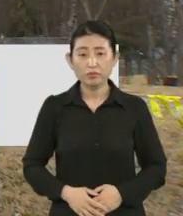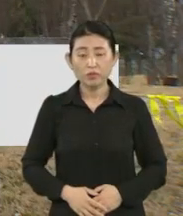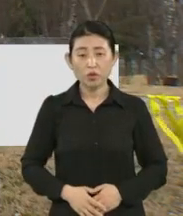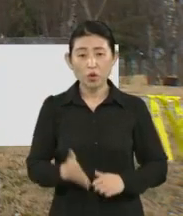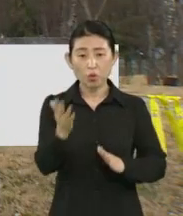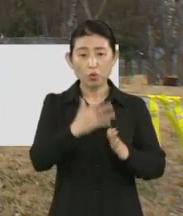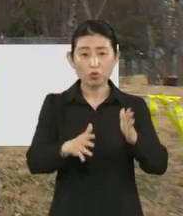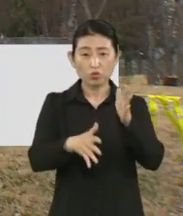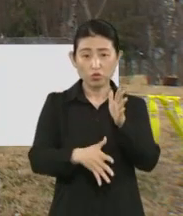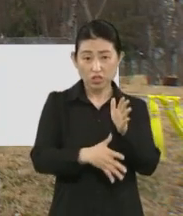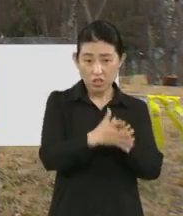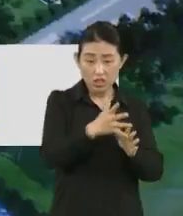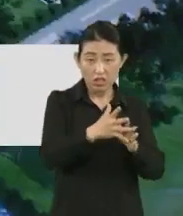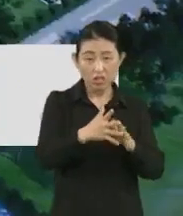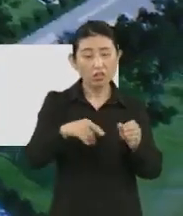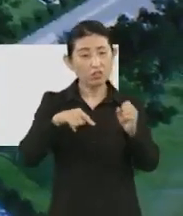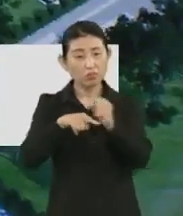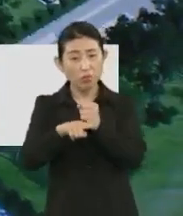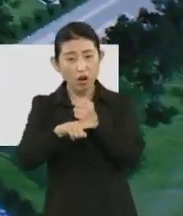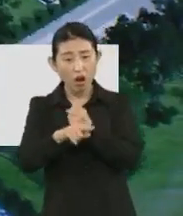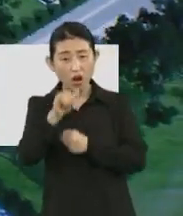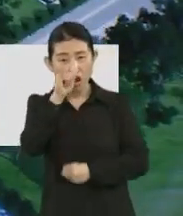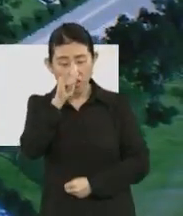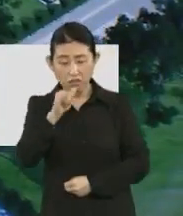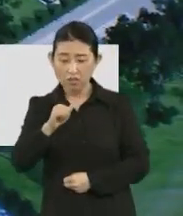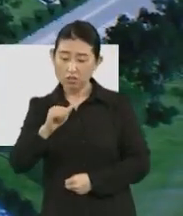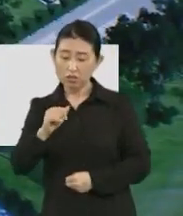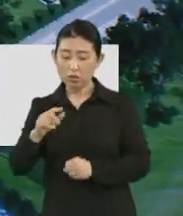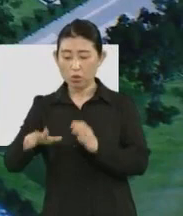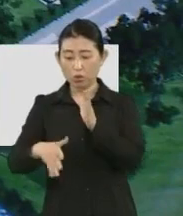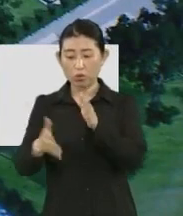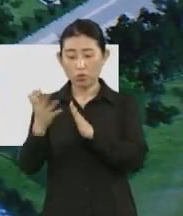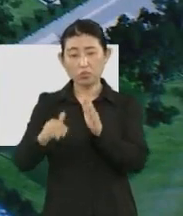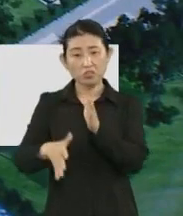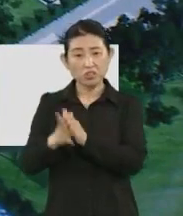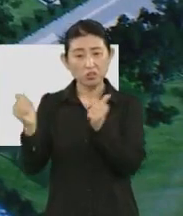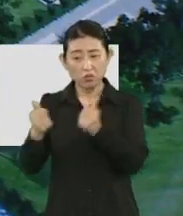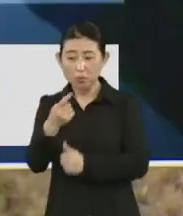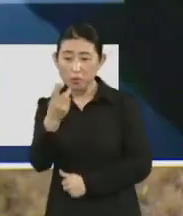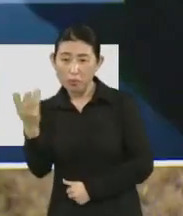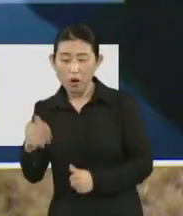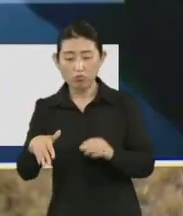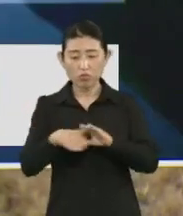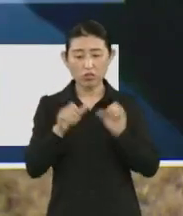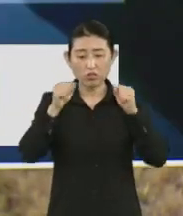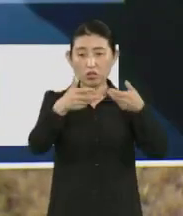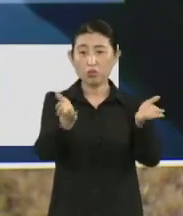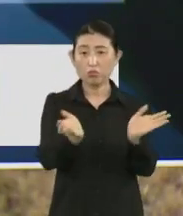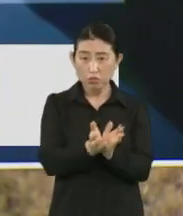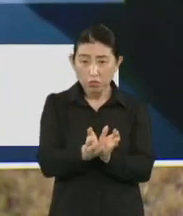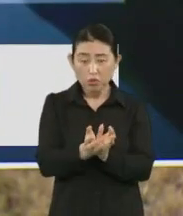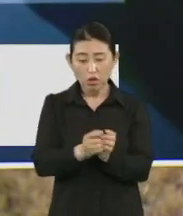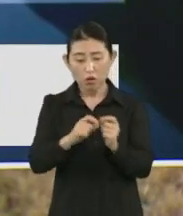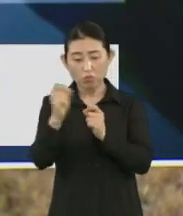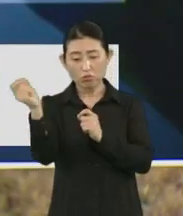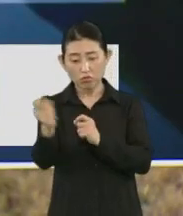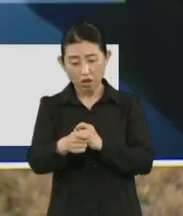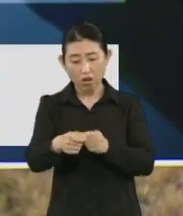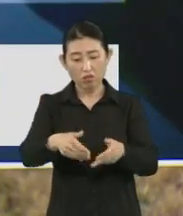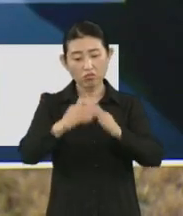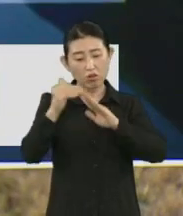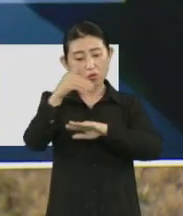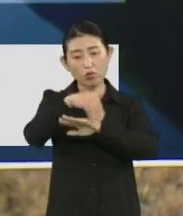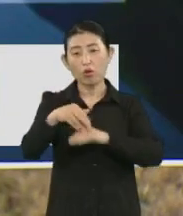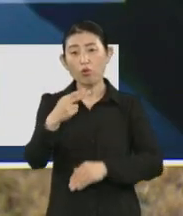상대로 한 행정사무감사에서 공주시의회 의원 다수는 현재 문화체육부가 국악원 분원 설치를 전혀